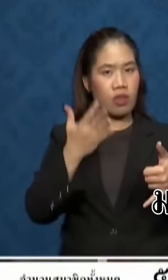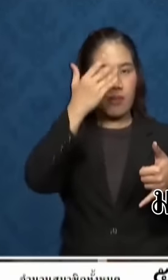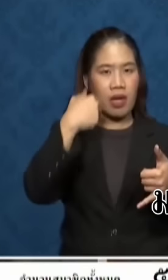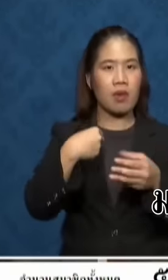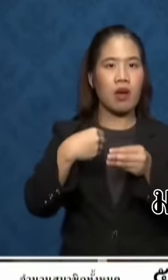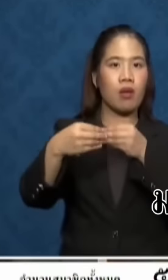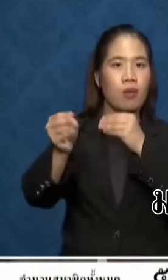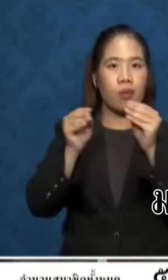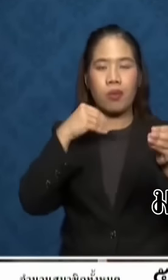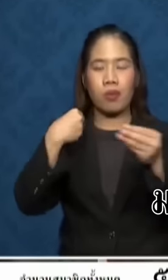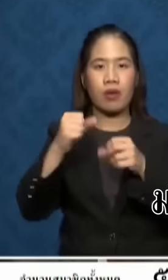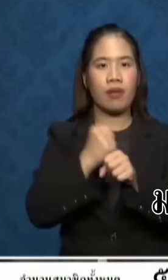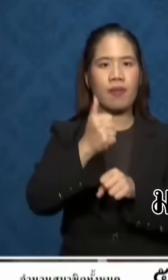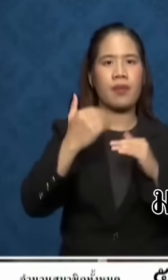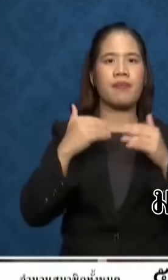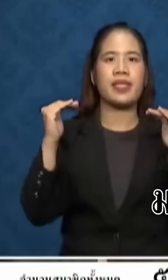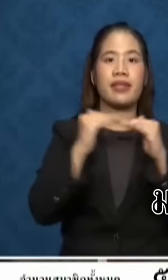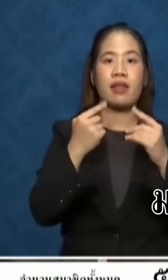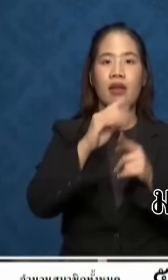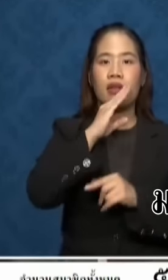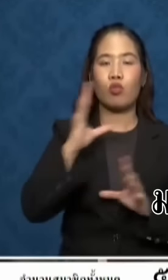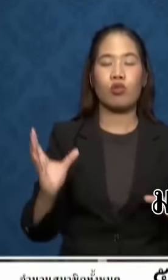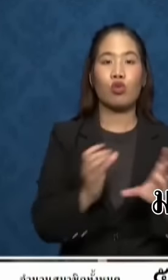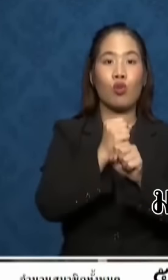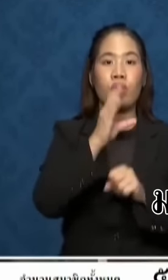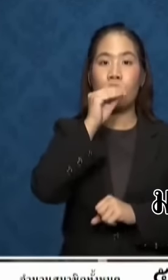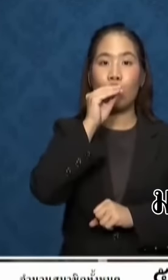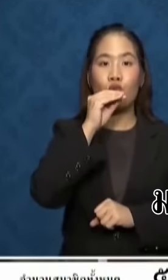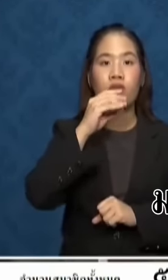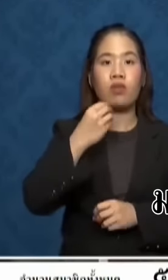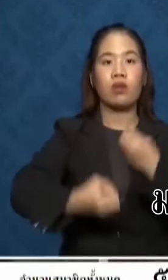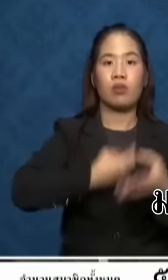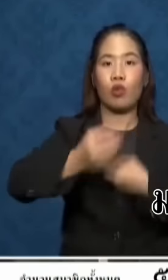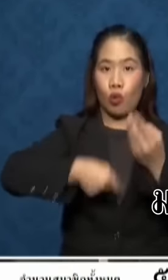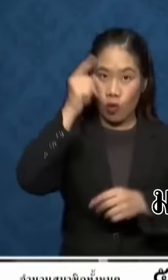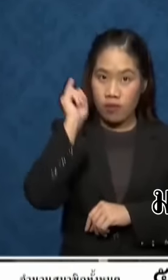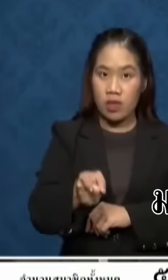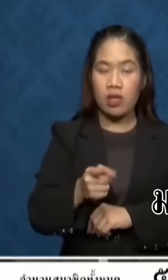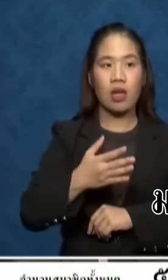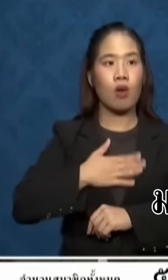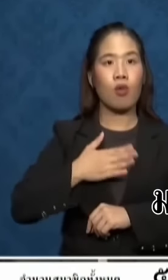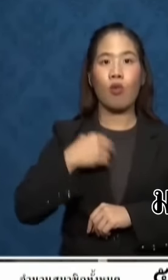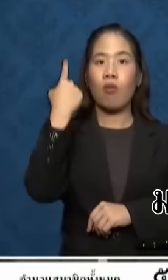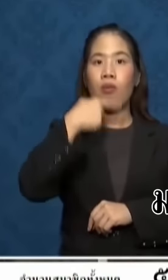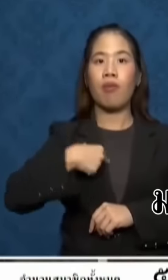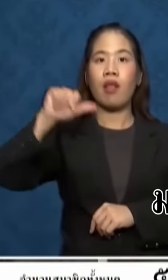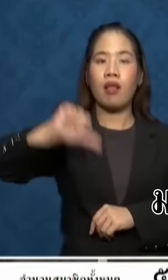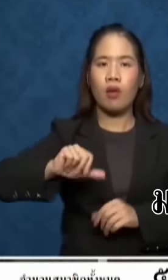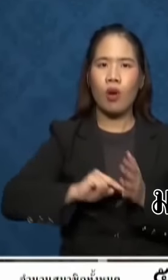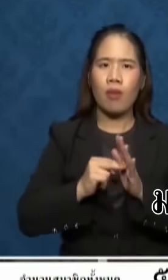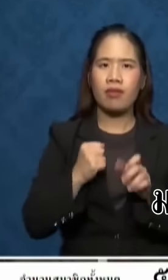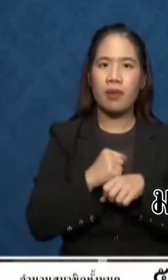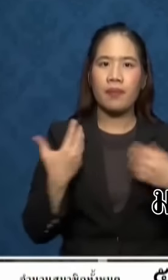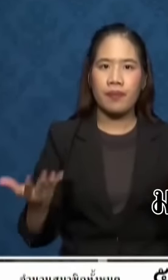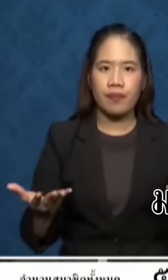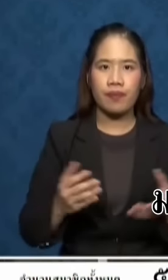นาสมาชิอัี้ทานทำได้เป็สิธิ์แต่ถาท่จะสรุปความว่าสิ่งทท่พูทอยางต้องเปนคามจริแล้พวกผมมเปคนเลวเี่ย แลวพผมจะเดนต่อยอยไรคร